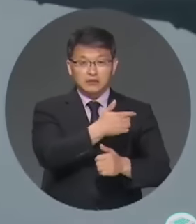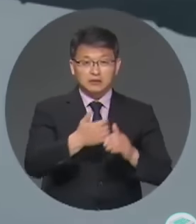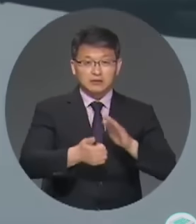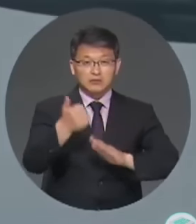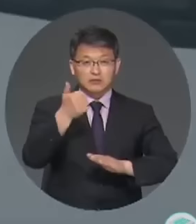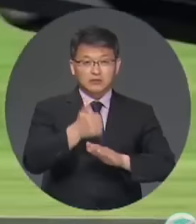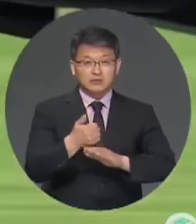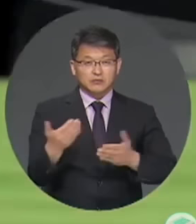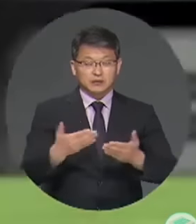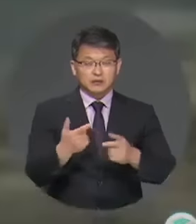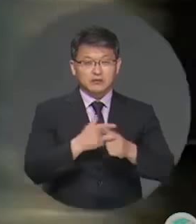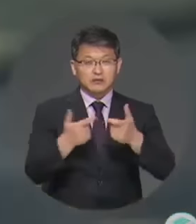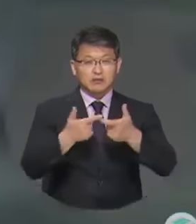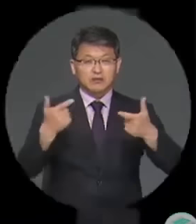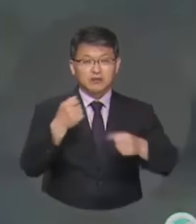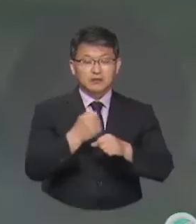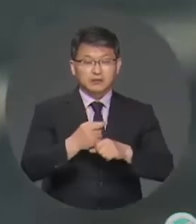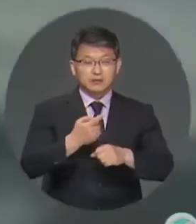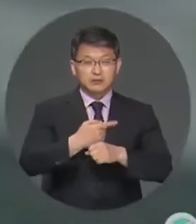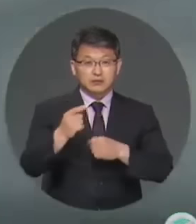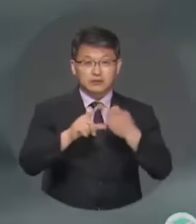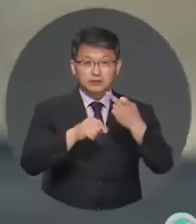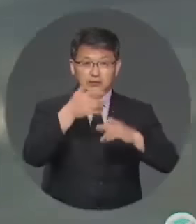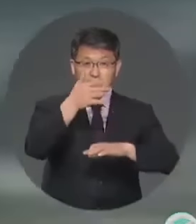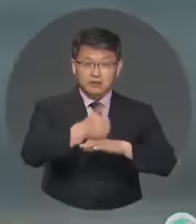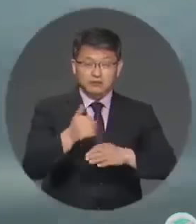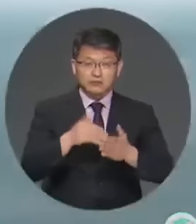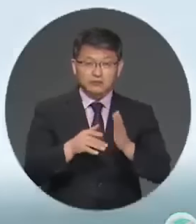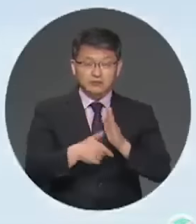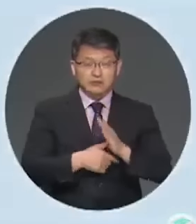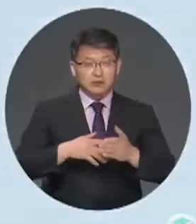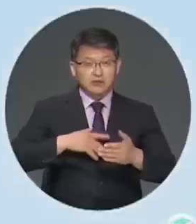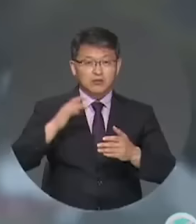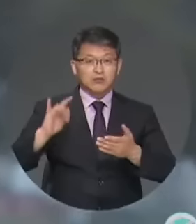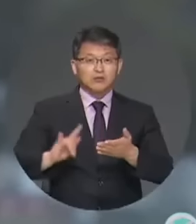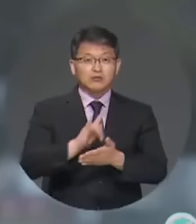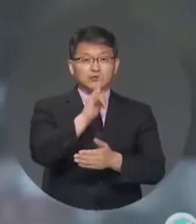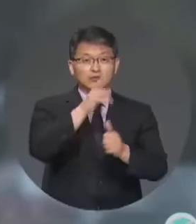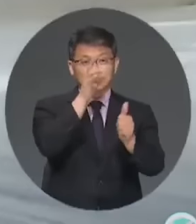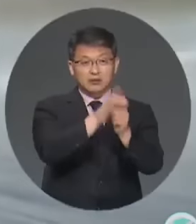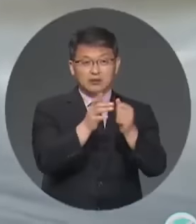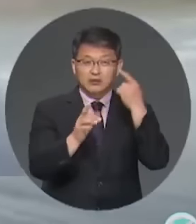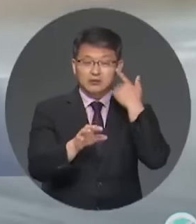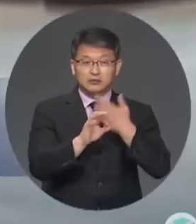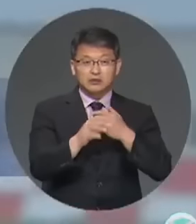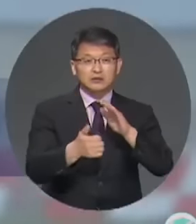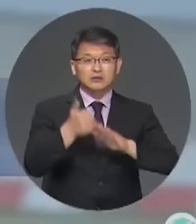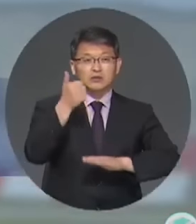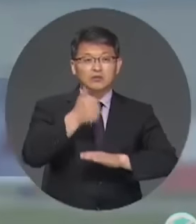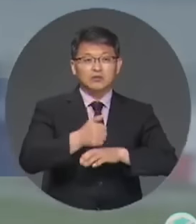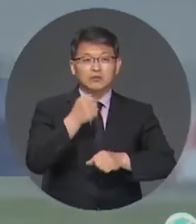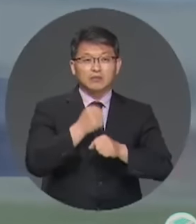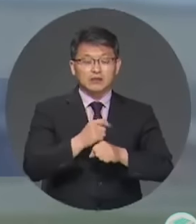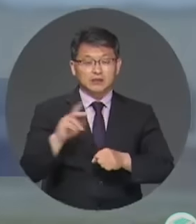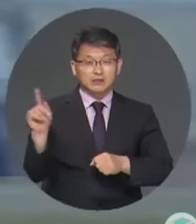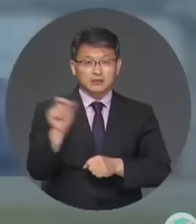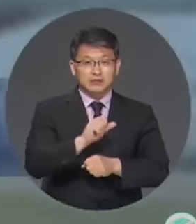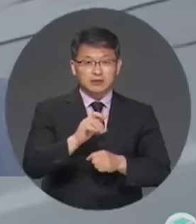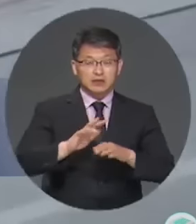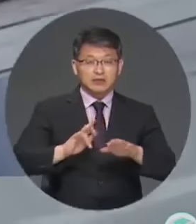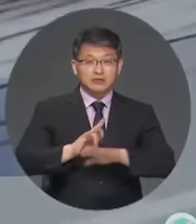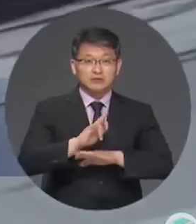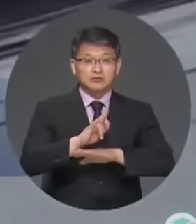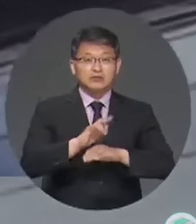확장해 나가고 있습니다. 내후년 말부터 우리 공군에 전력화될 예정입니다. 우리가 성공적으로 개발한 최첨단